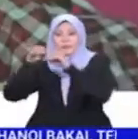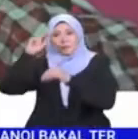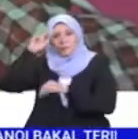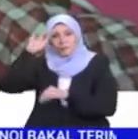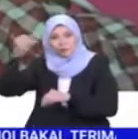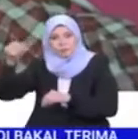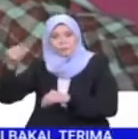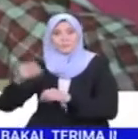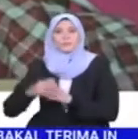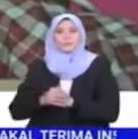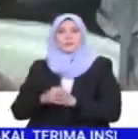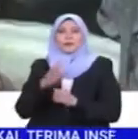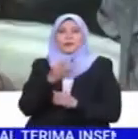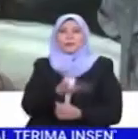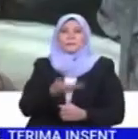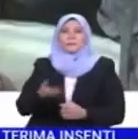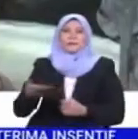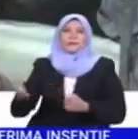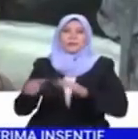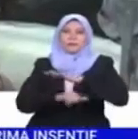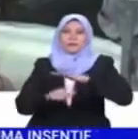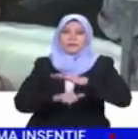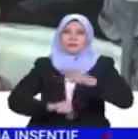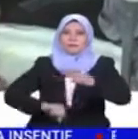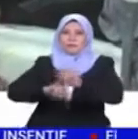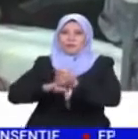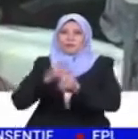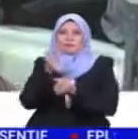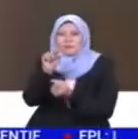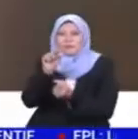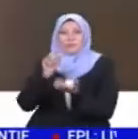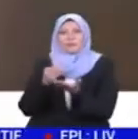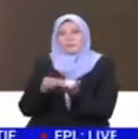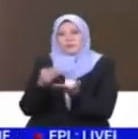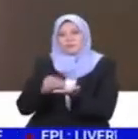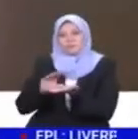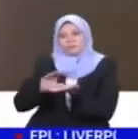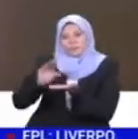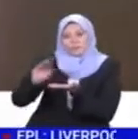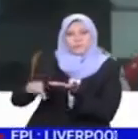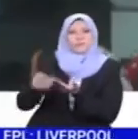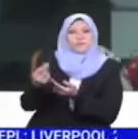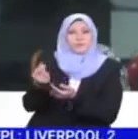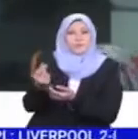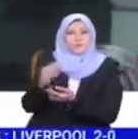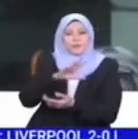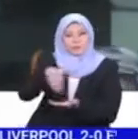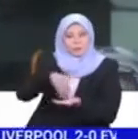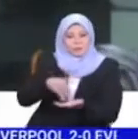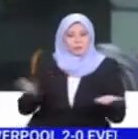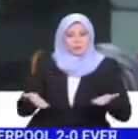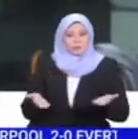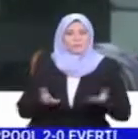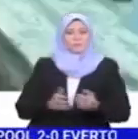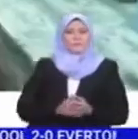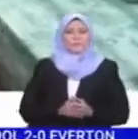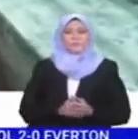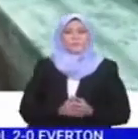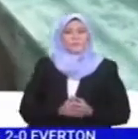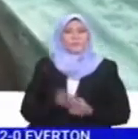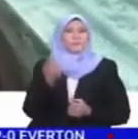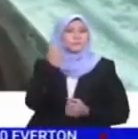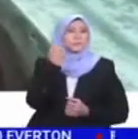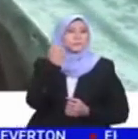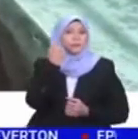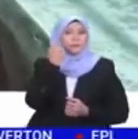barangan keperluan dan juga sedikit sumbangan kewangan kepada warga dan juga kepada pusat inilah. Dan tadi